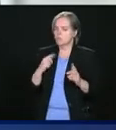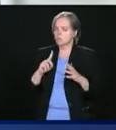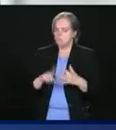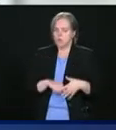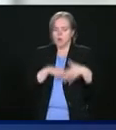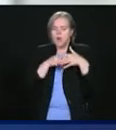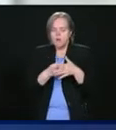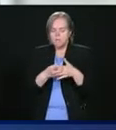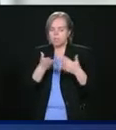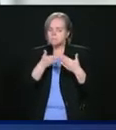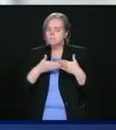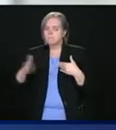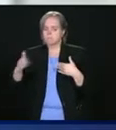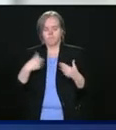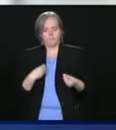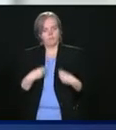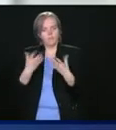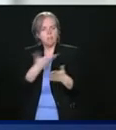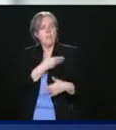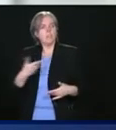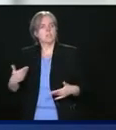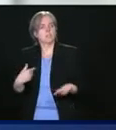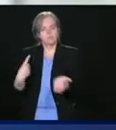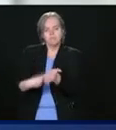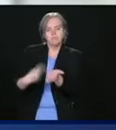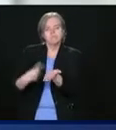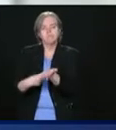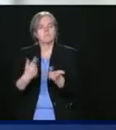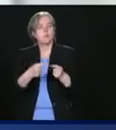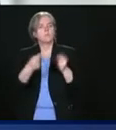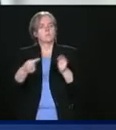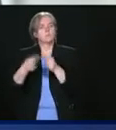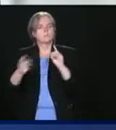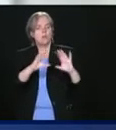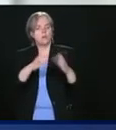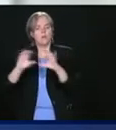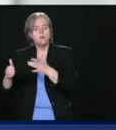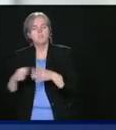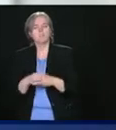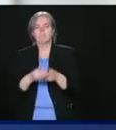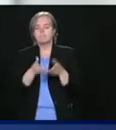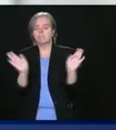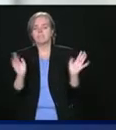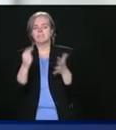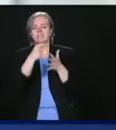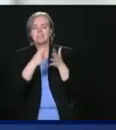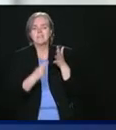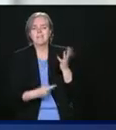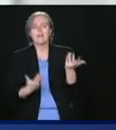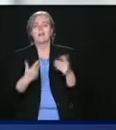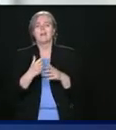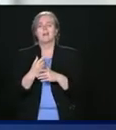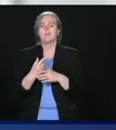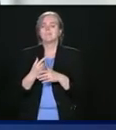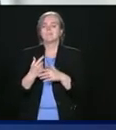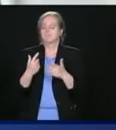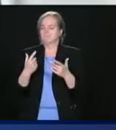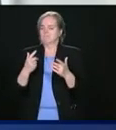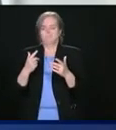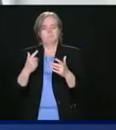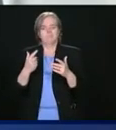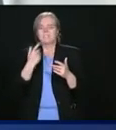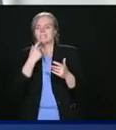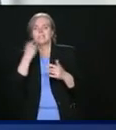prend trop de temps. Nous avons consulté les leaders d'opposition et on a tenté de réparer, de